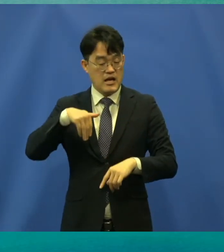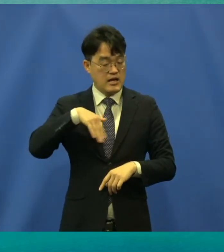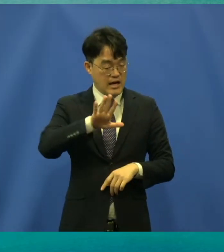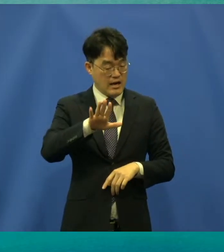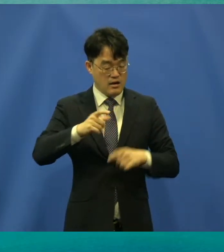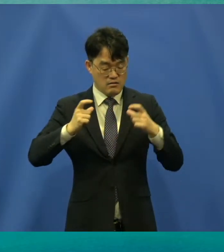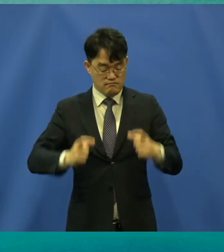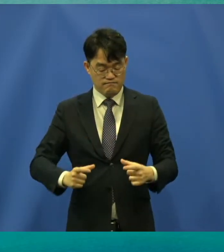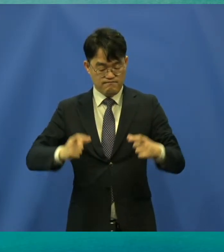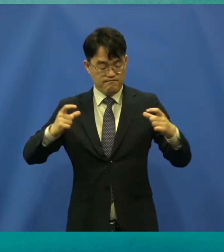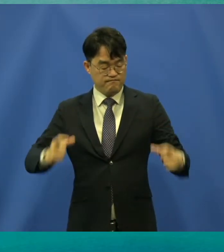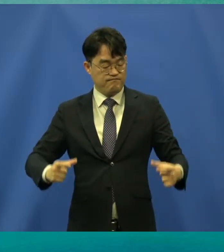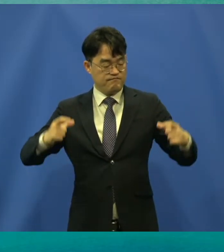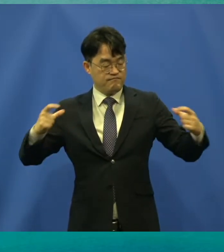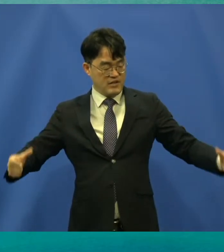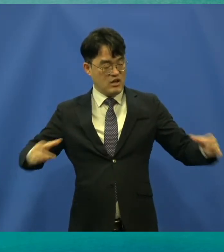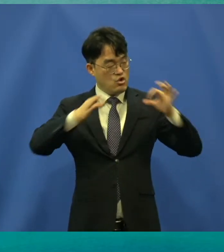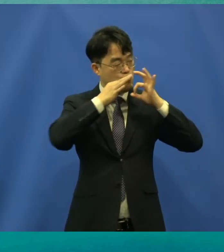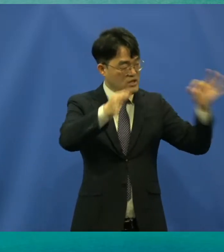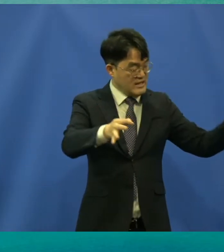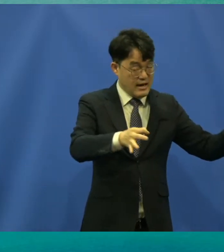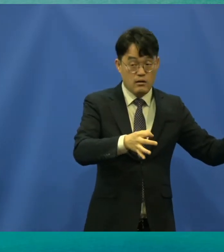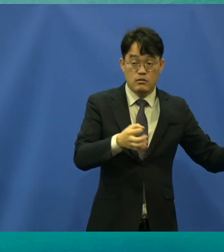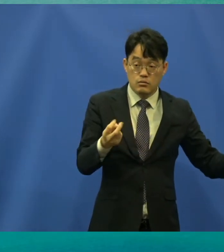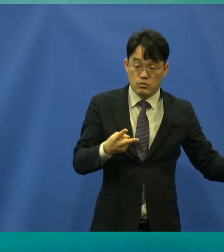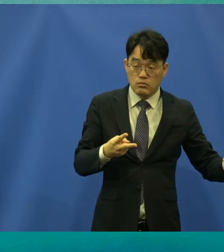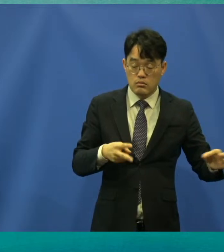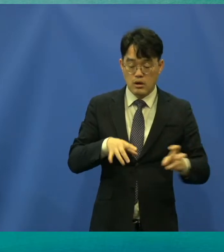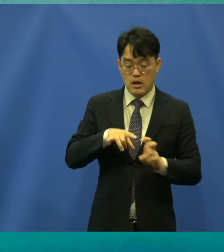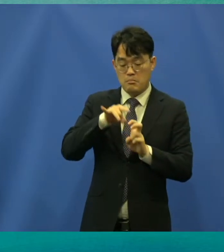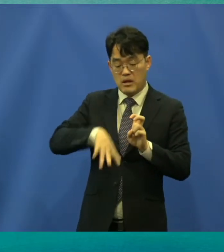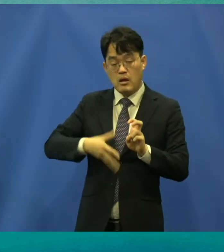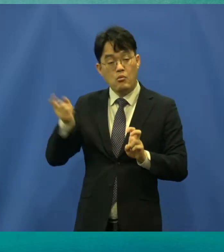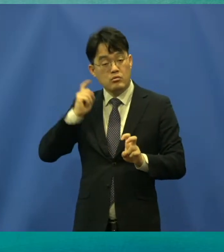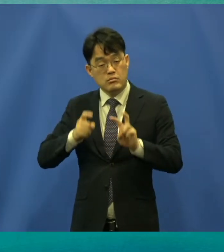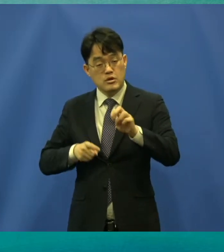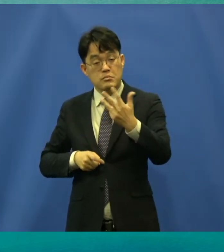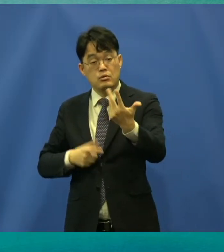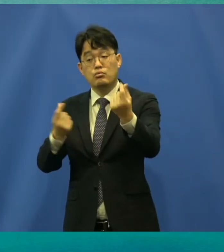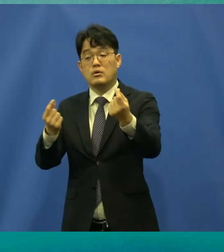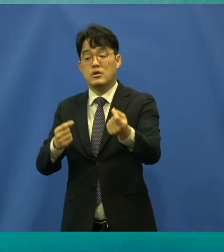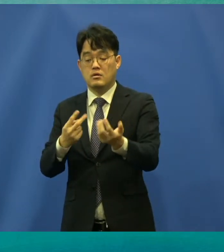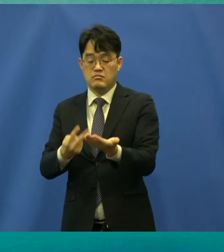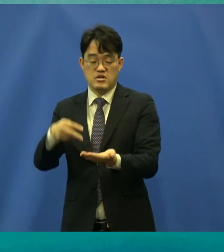어디까지? 예루살렘과 온 유대와 사마리아 땅끝까지.